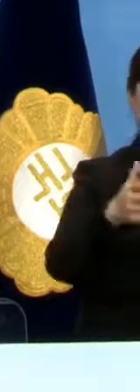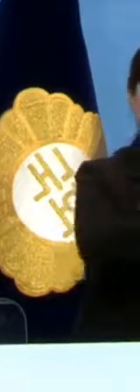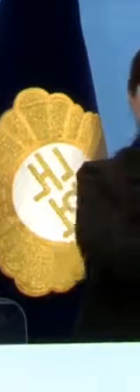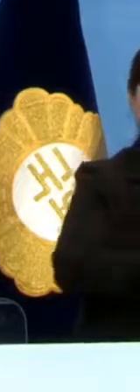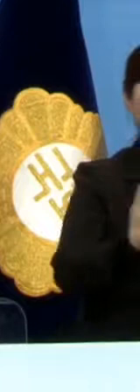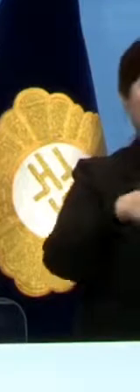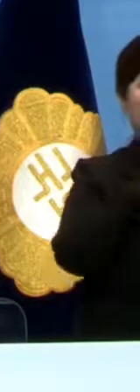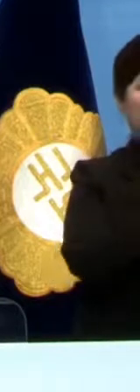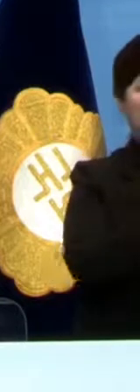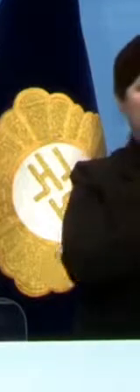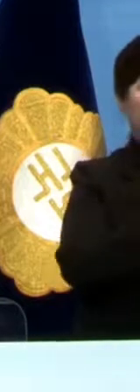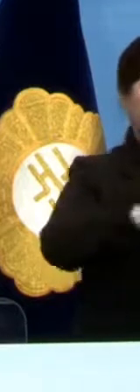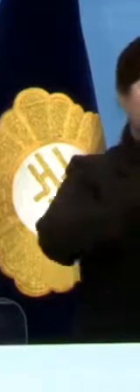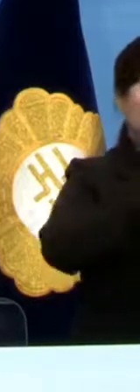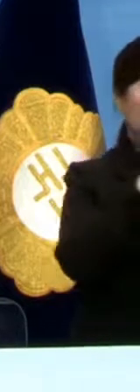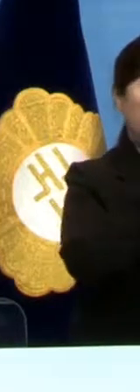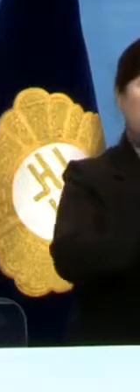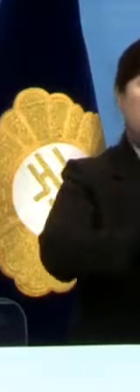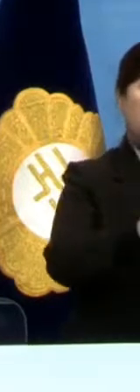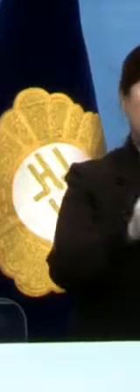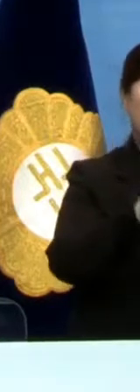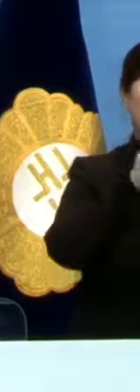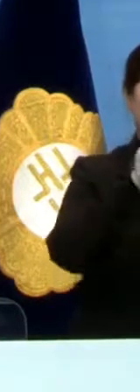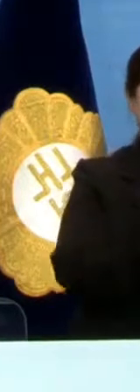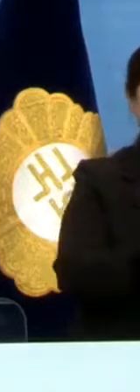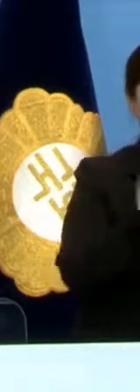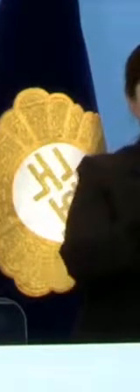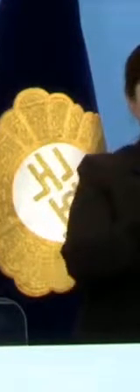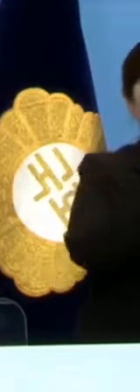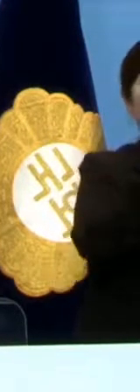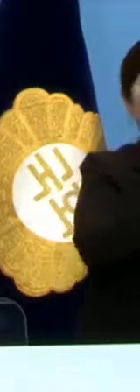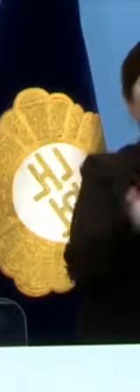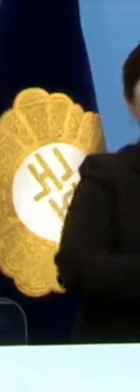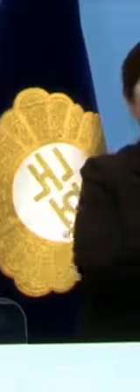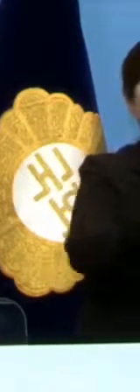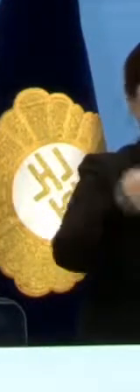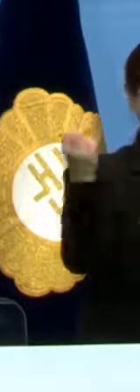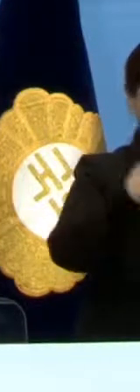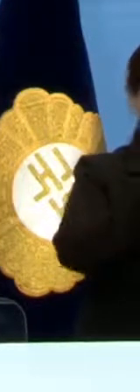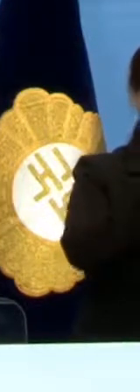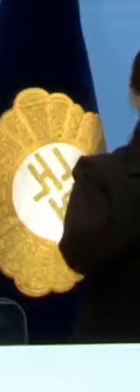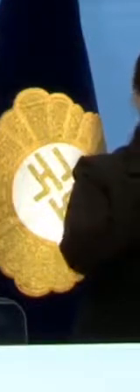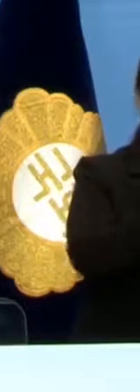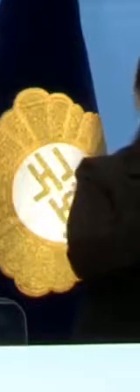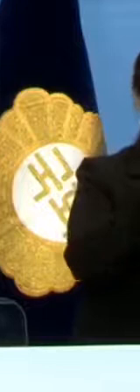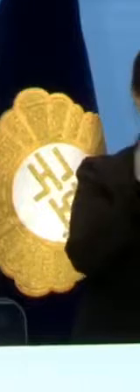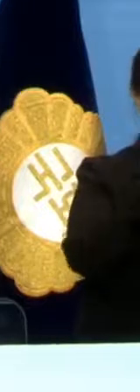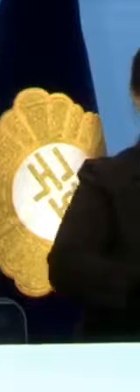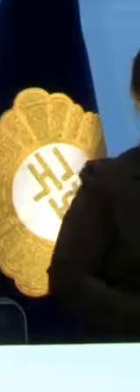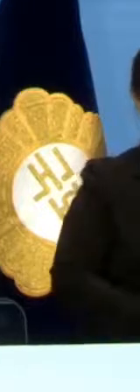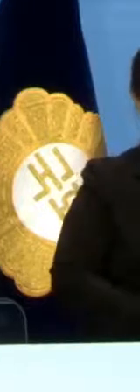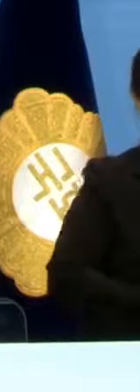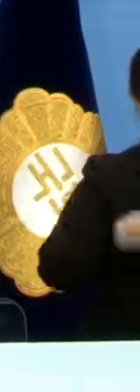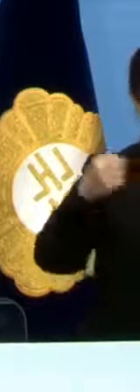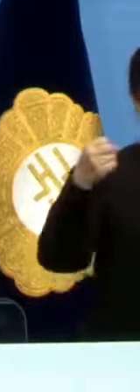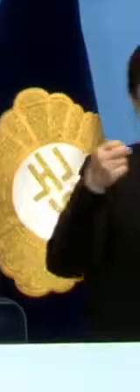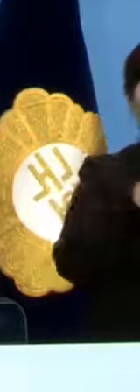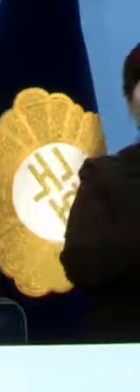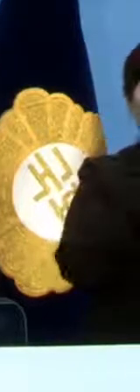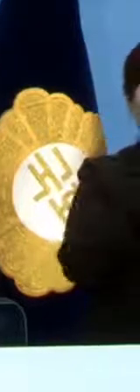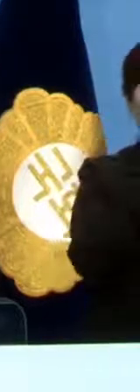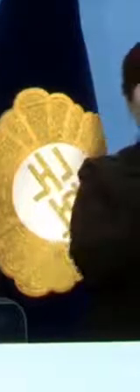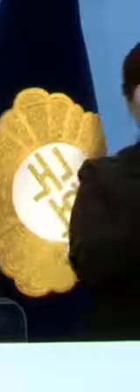함께 어정활동을 하겠다는 것을 부산시민 여러분께 다시 한번 약속드립니다. 그러면서